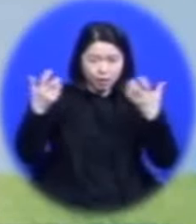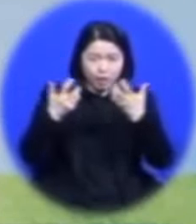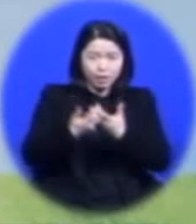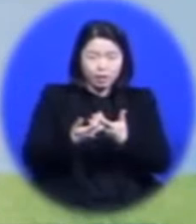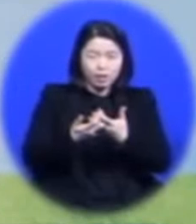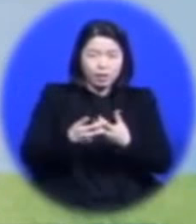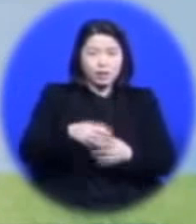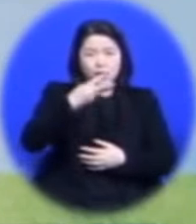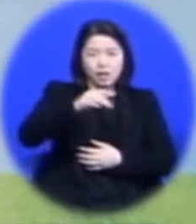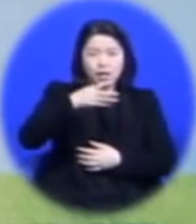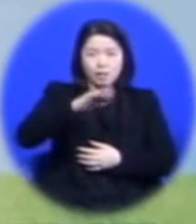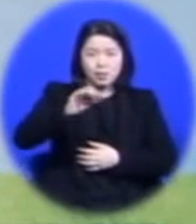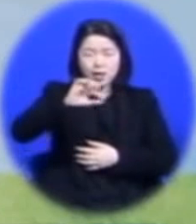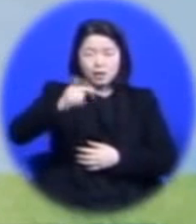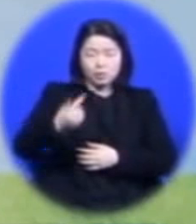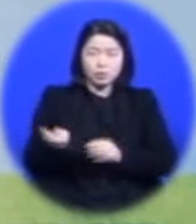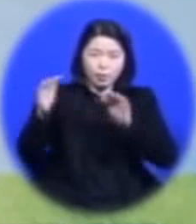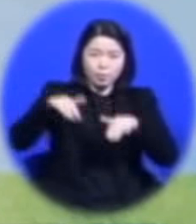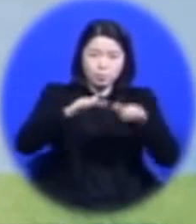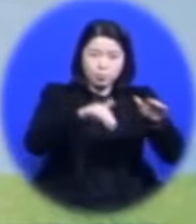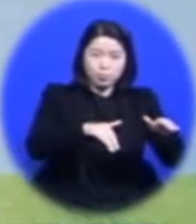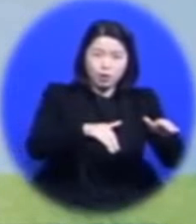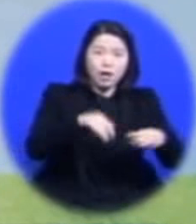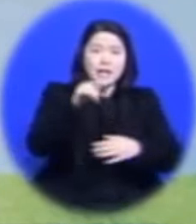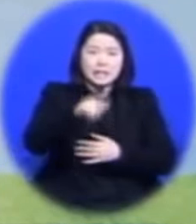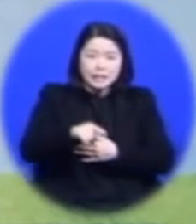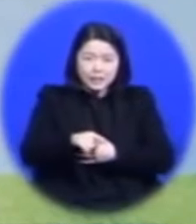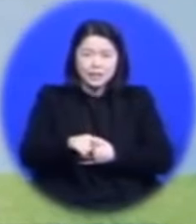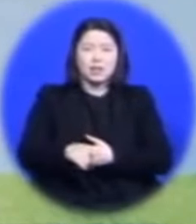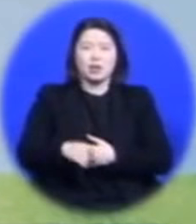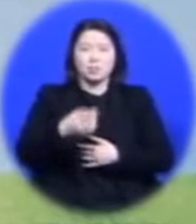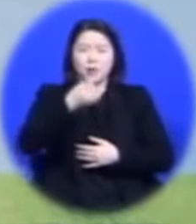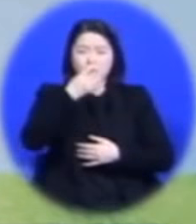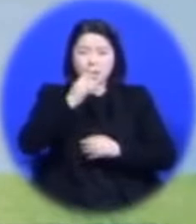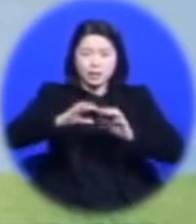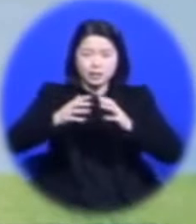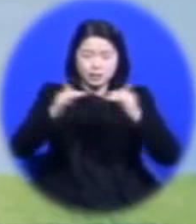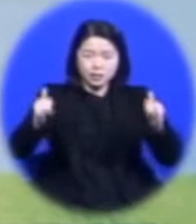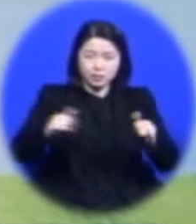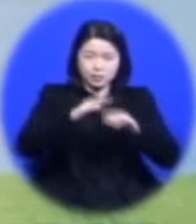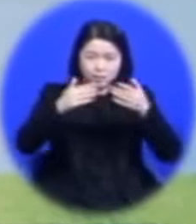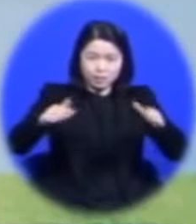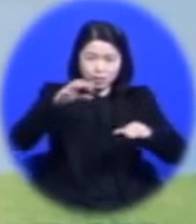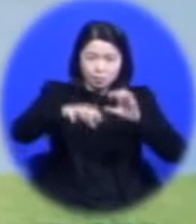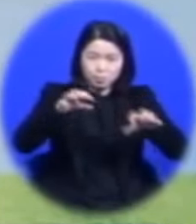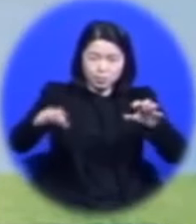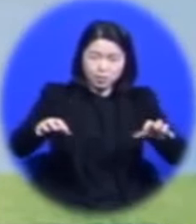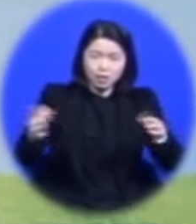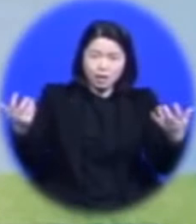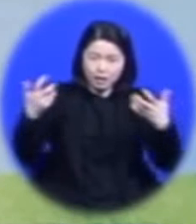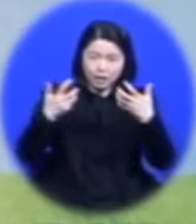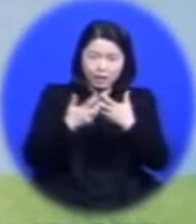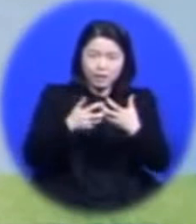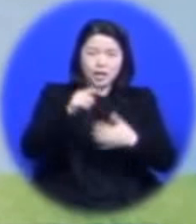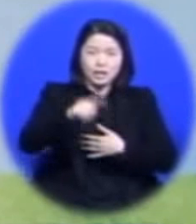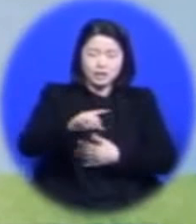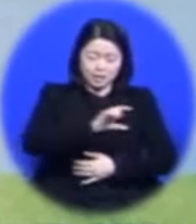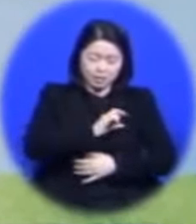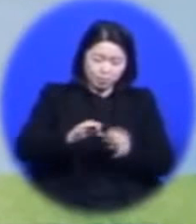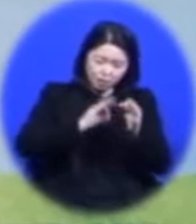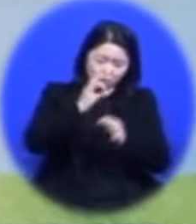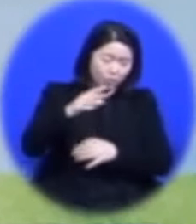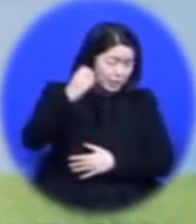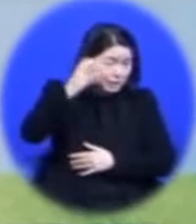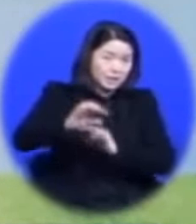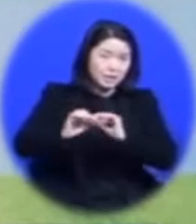것이다 그 백성은 풀처럼 성의 곳곳에 차고 넘칠 것이다 그의 이름 히 잊혀지 아니할 것이다